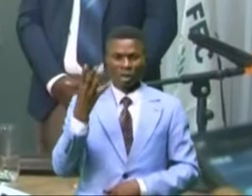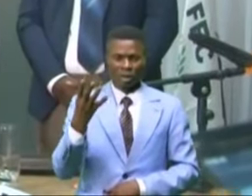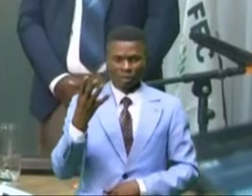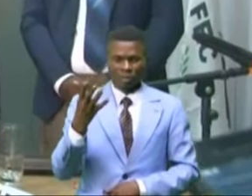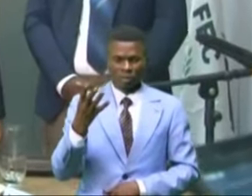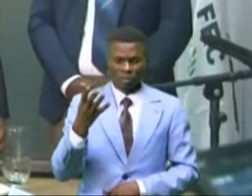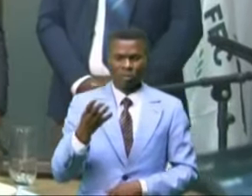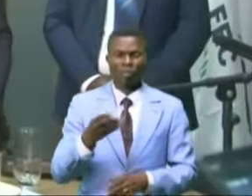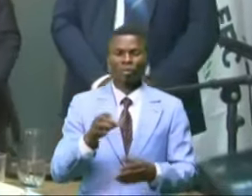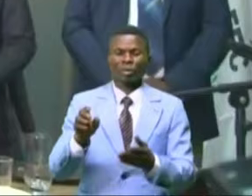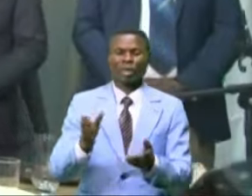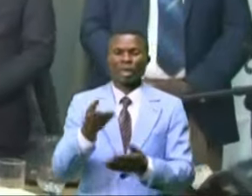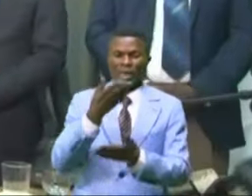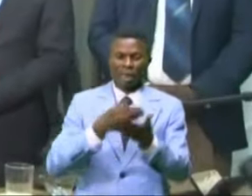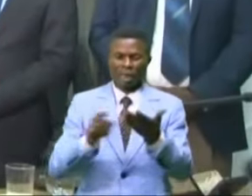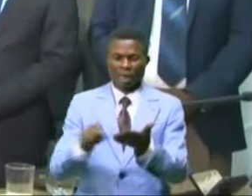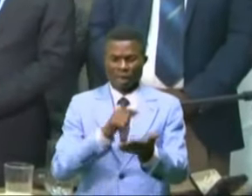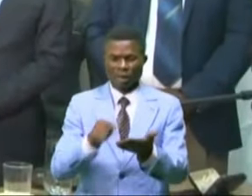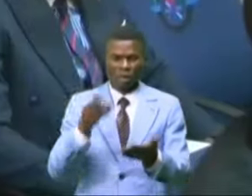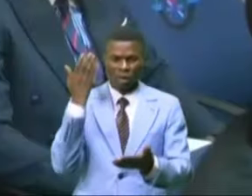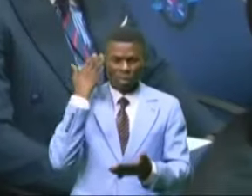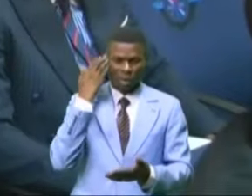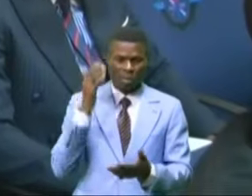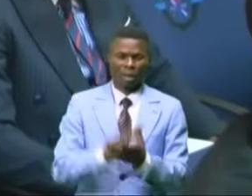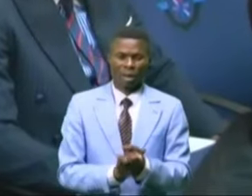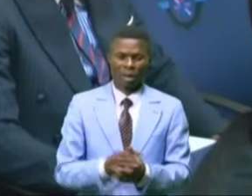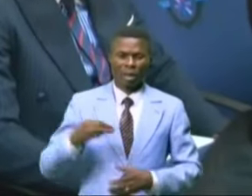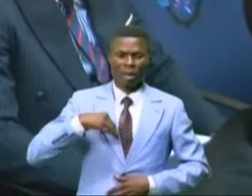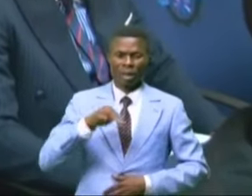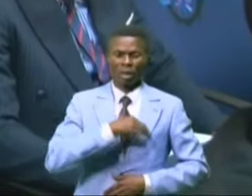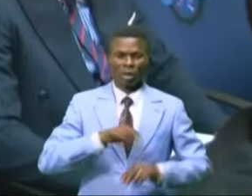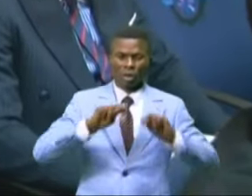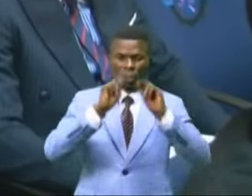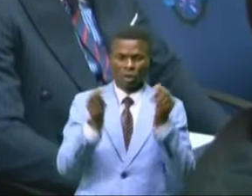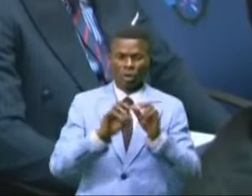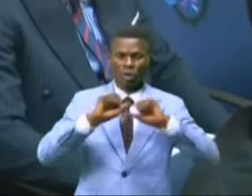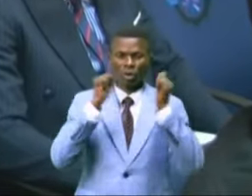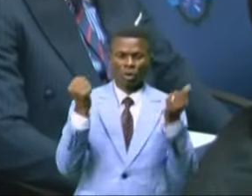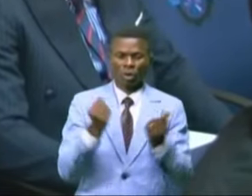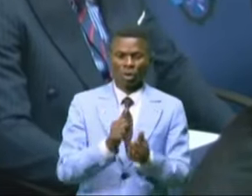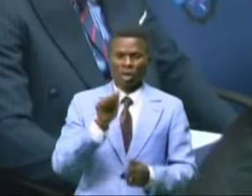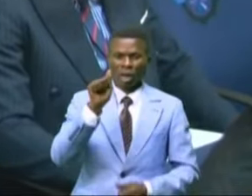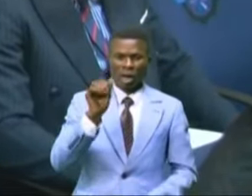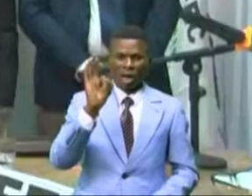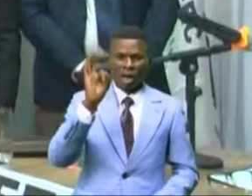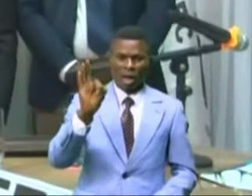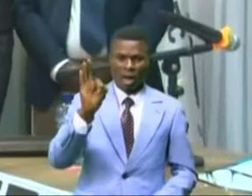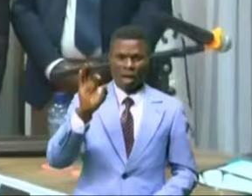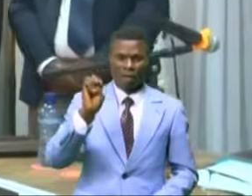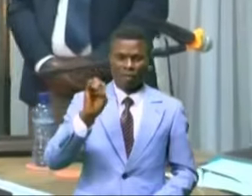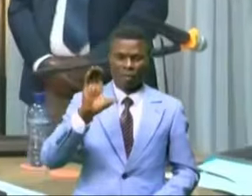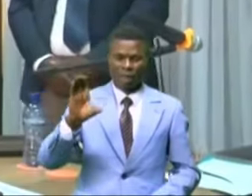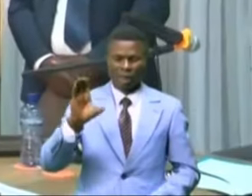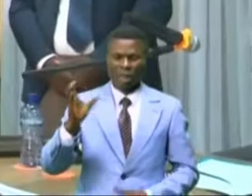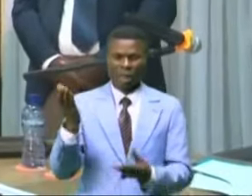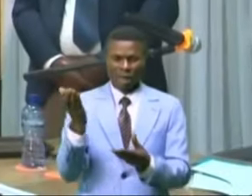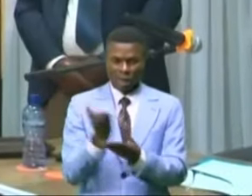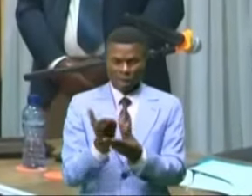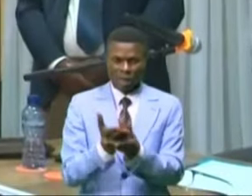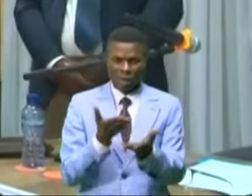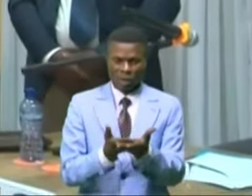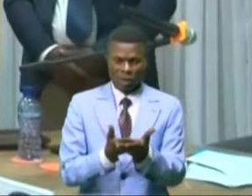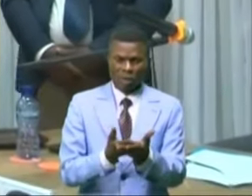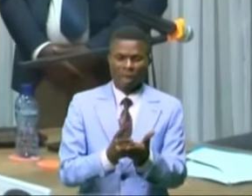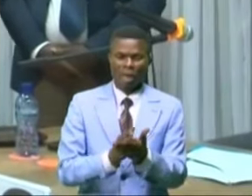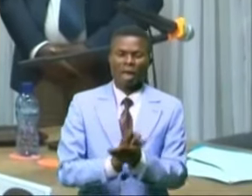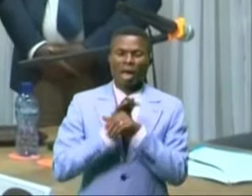préfacé par M. Louwe Niema Loulé, membre de la commission sociale de la FEC, Cet ouvrage intervient 10 ans